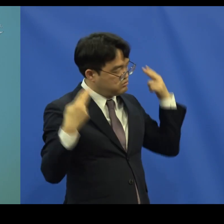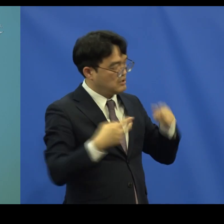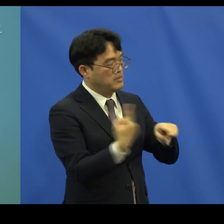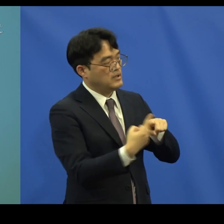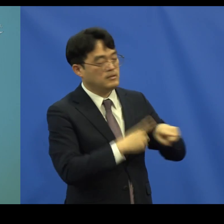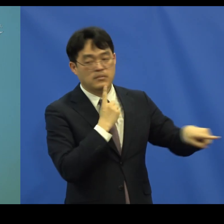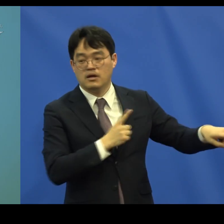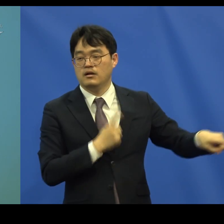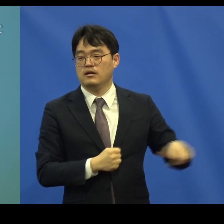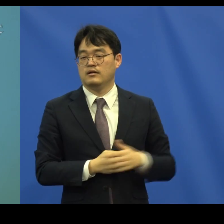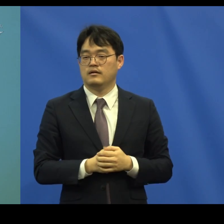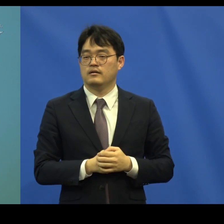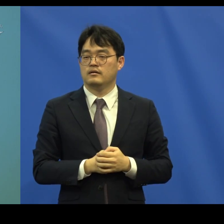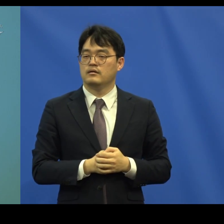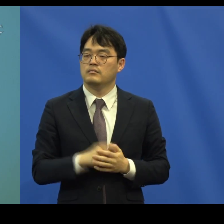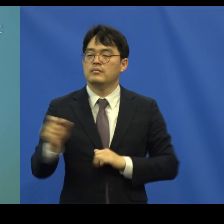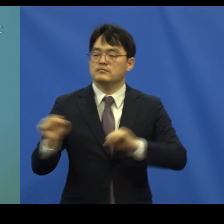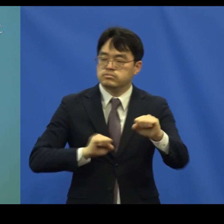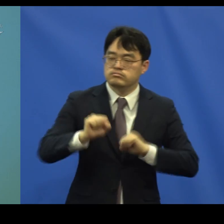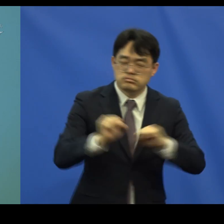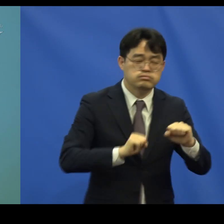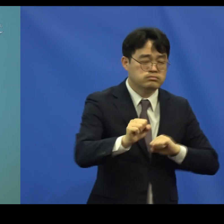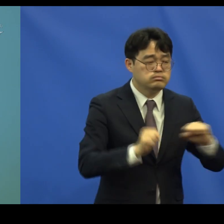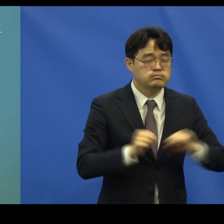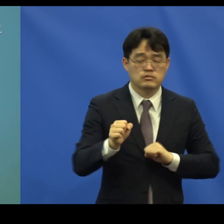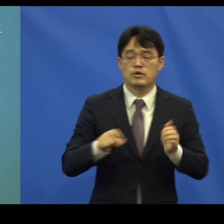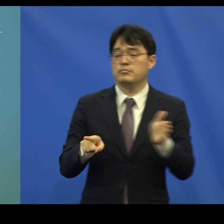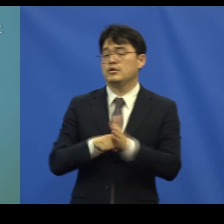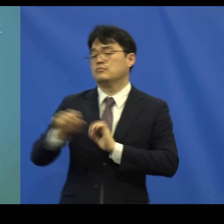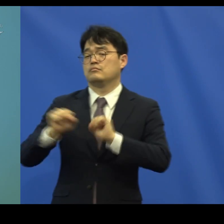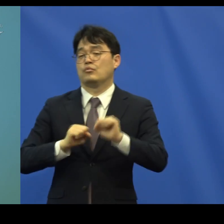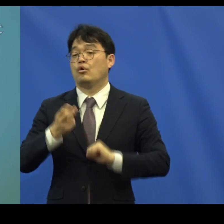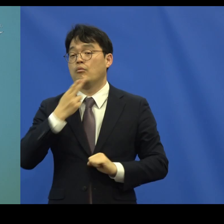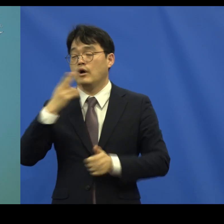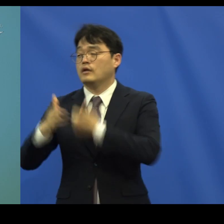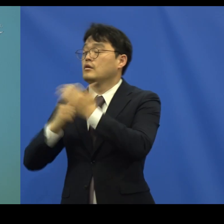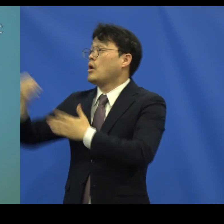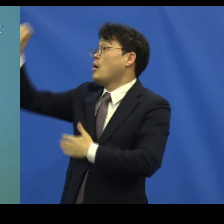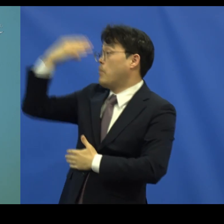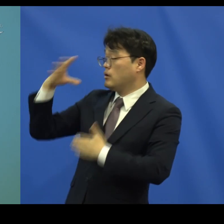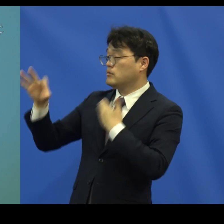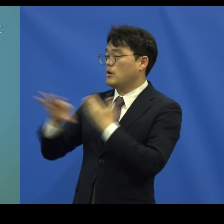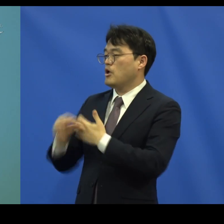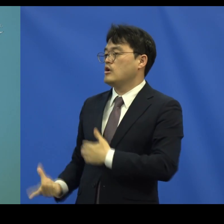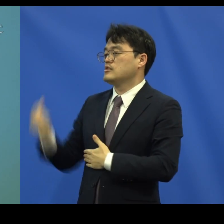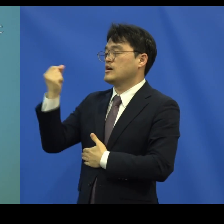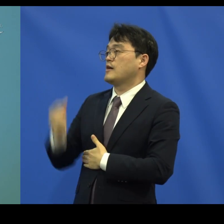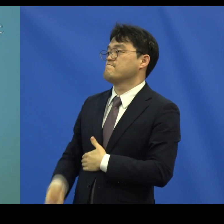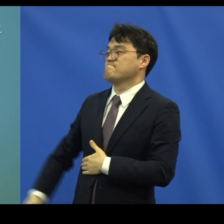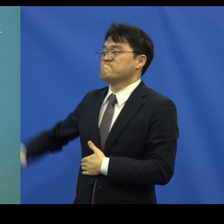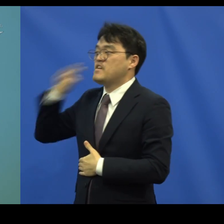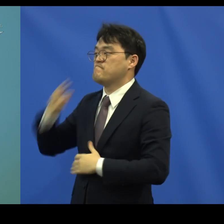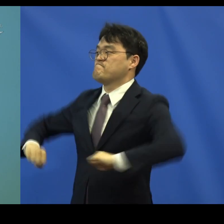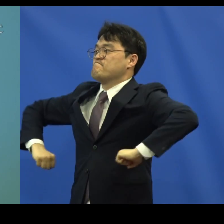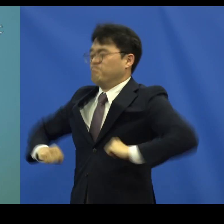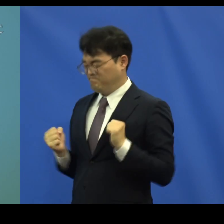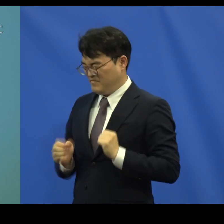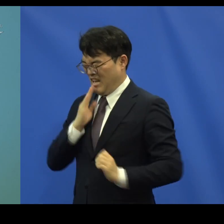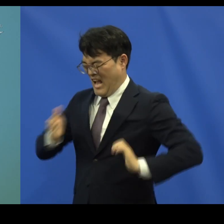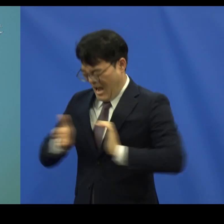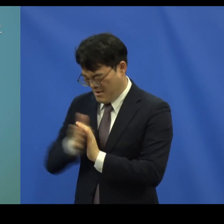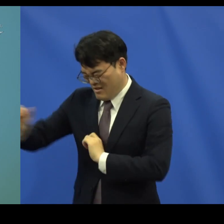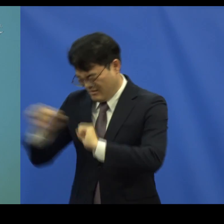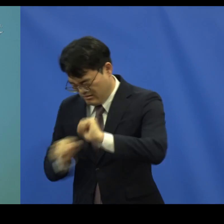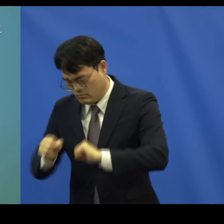태도가 없어요. 하나님의 말씀에 능동적으로 반응하지 못하는 공동체, 결국은 죽어가는 거죠. 자,